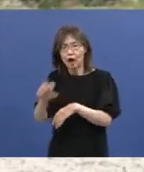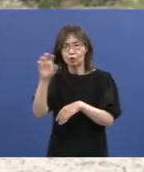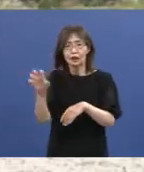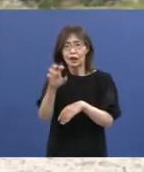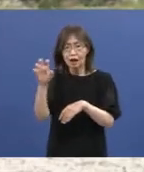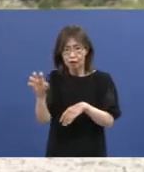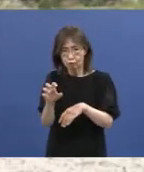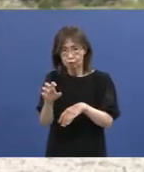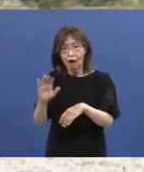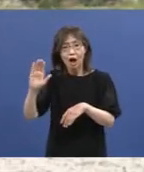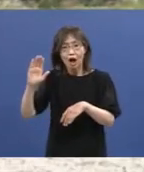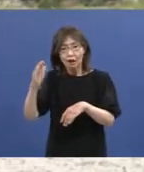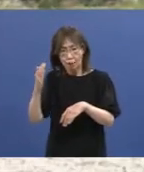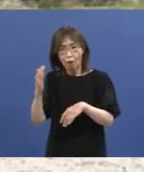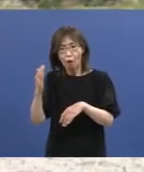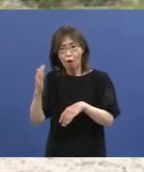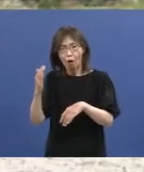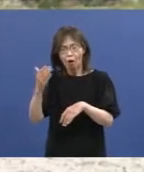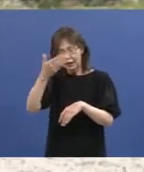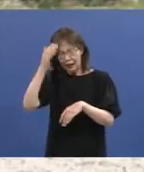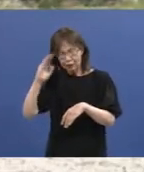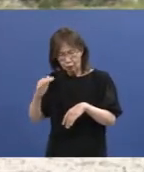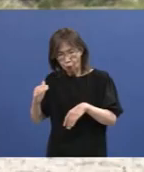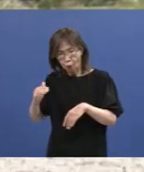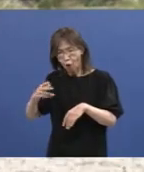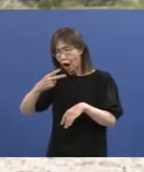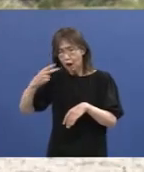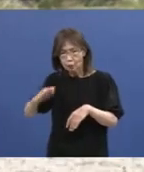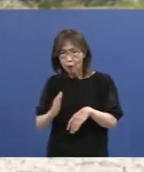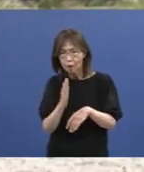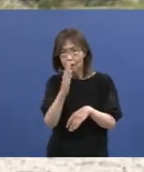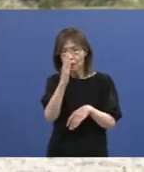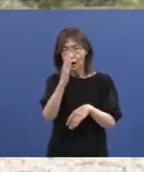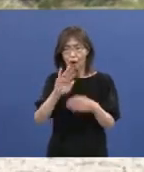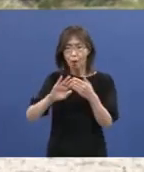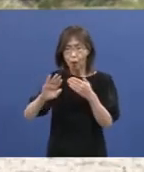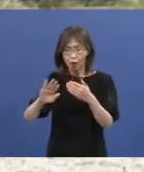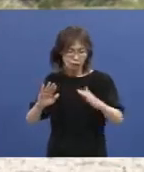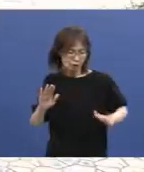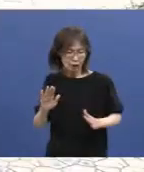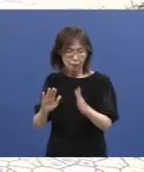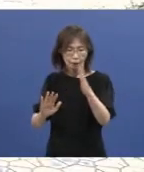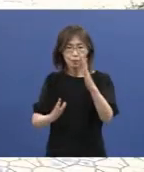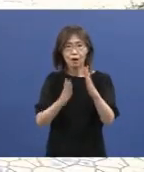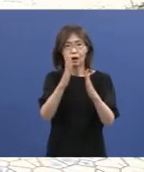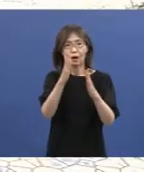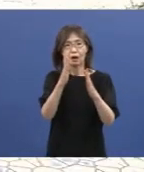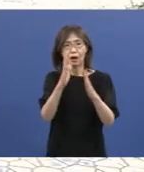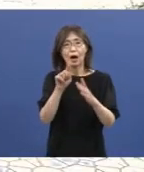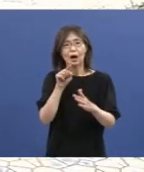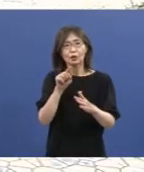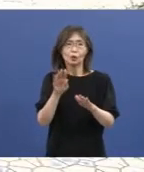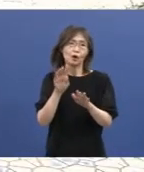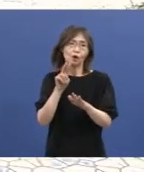です。たくさんのね魚も残ってきたので本当に嬉しかったです。